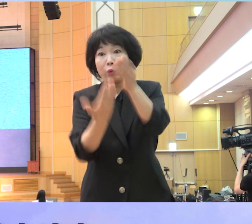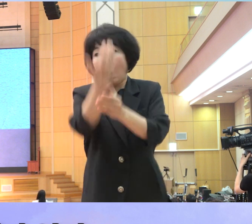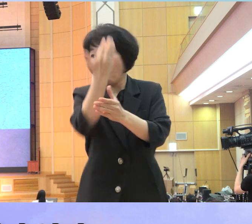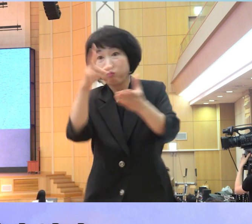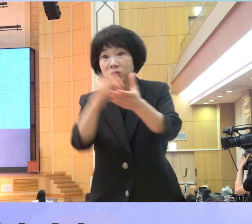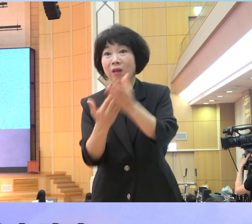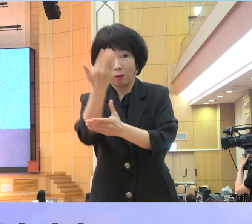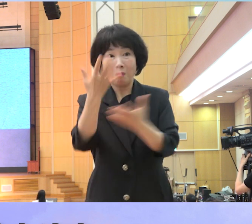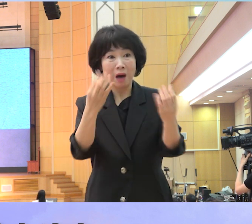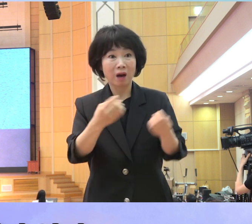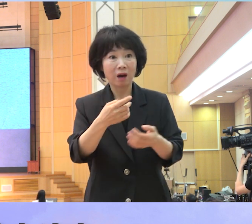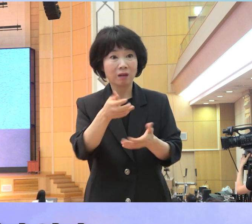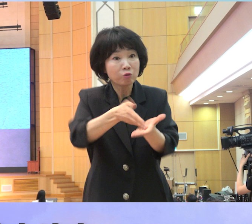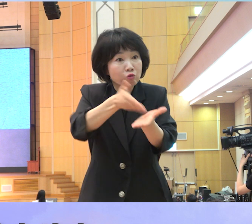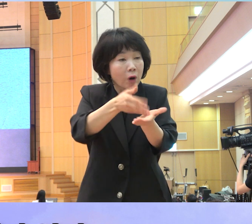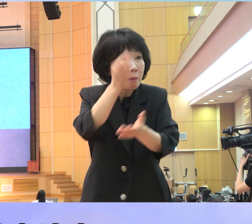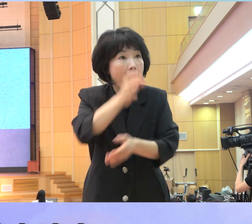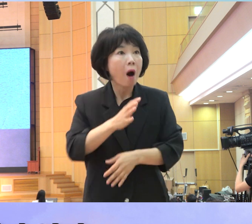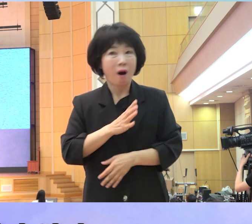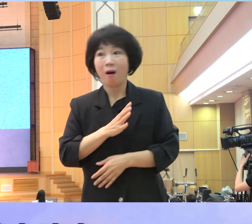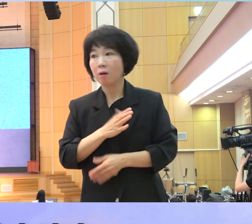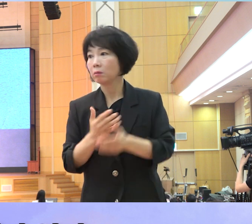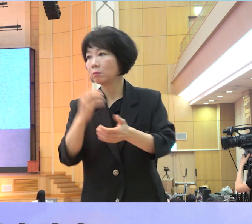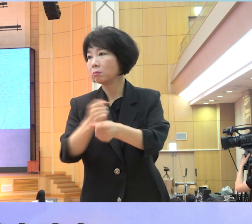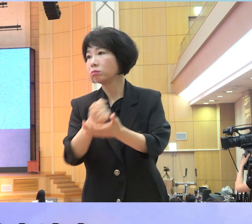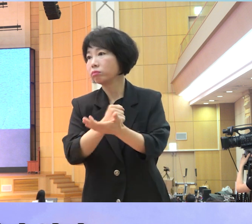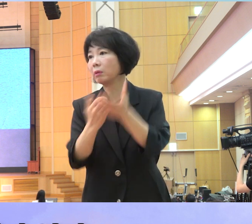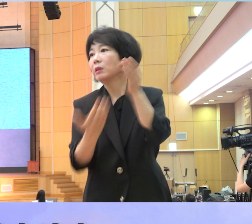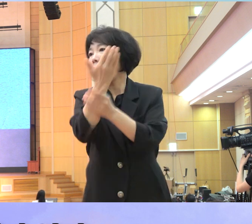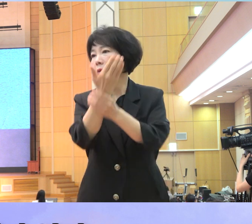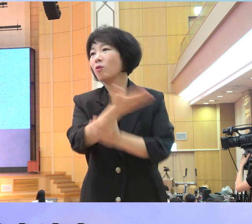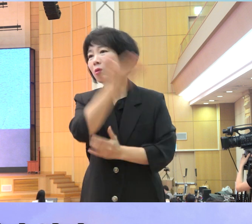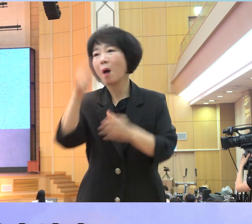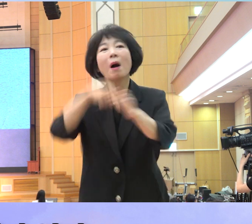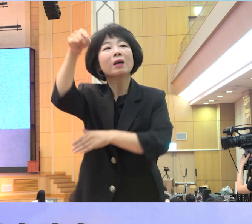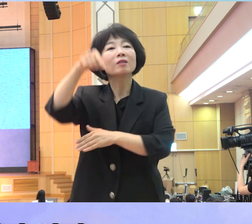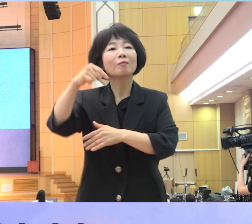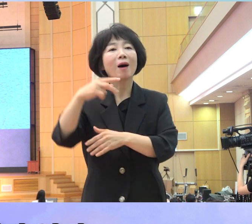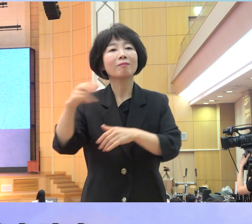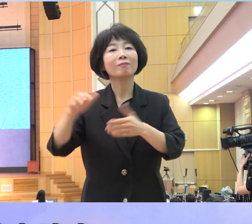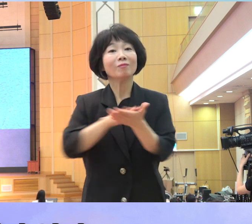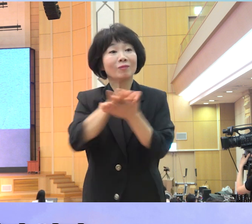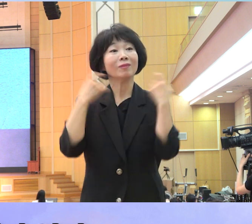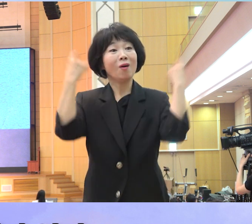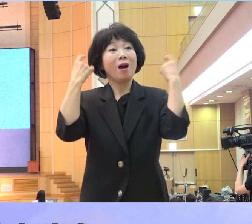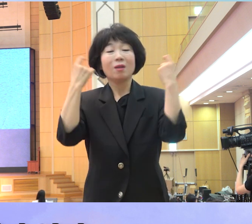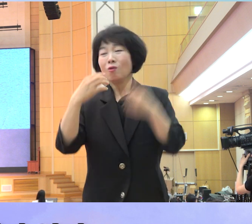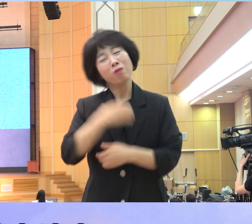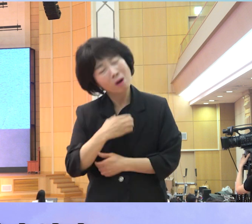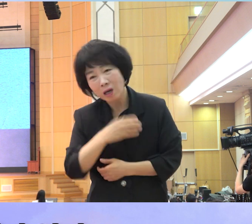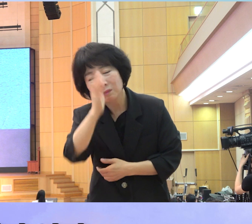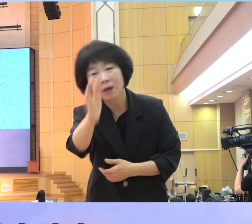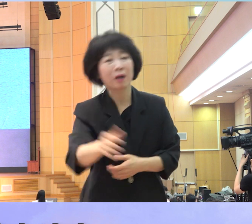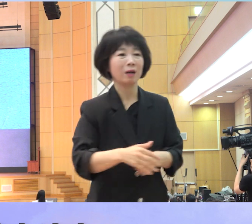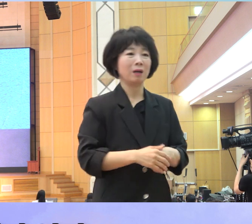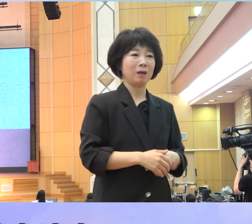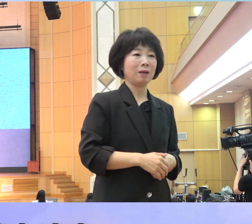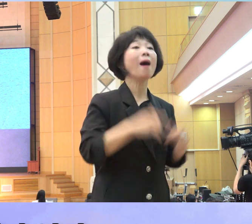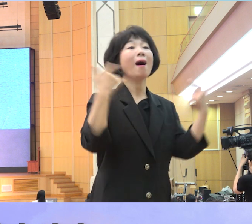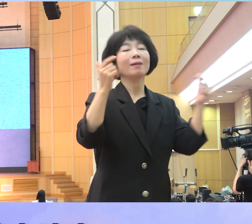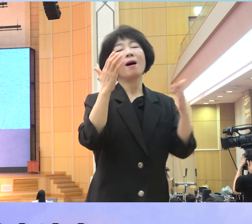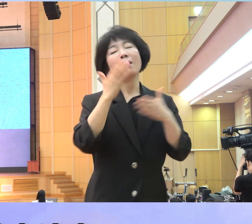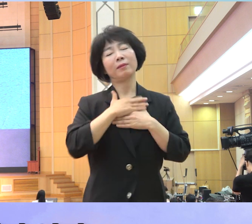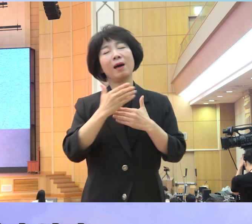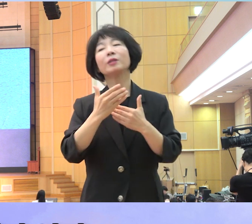가지 일들이 있지 않습니까? 그러니까 야외 활동 하실 때 위험한 거 하지 마시고 최대한 그